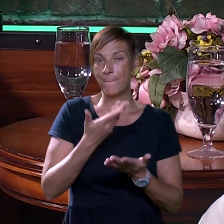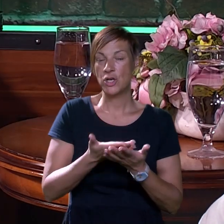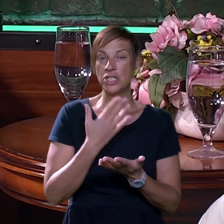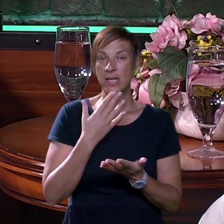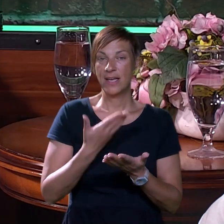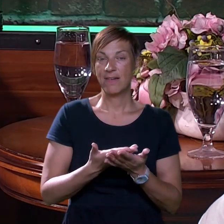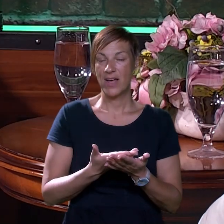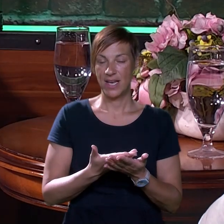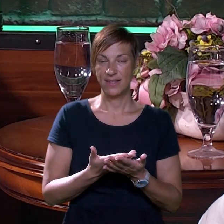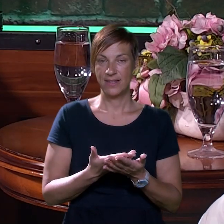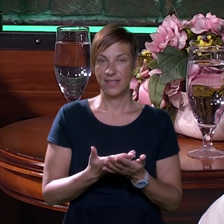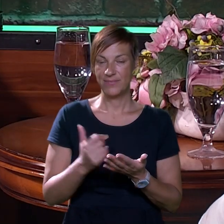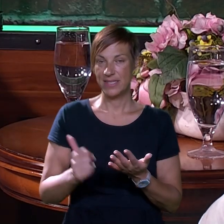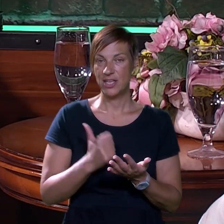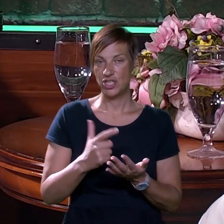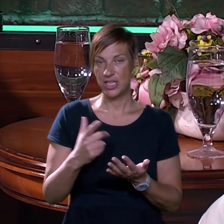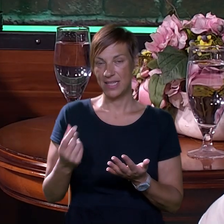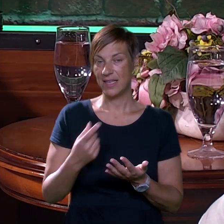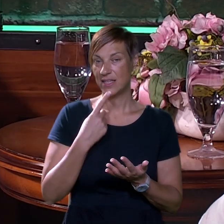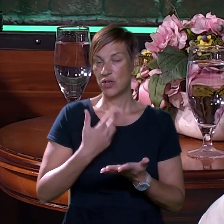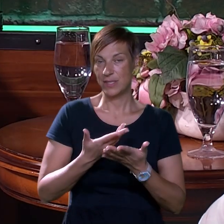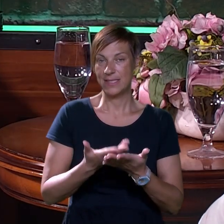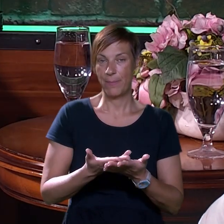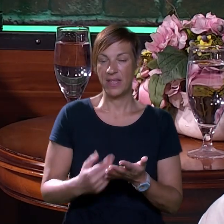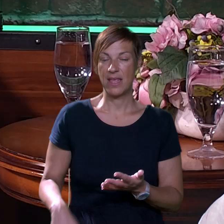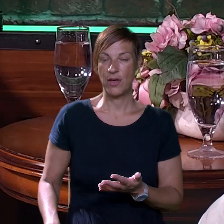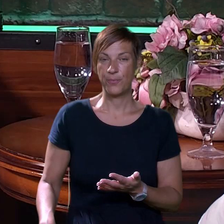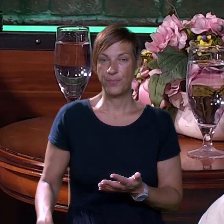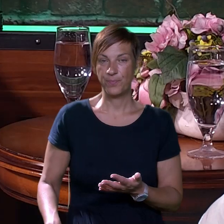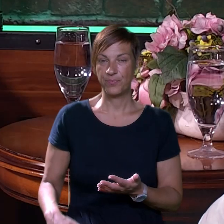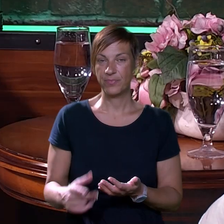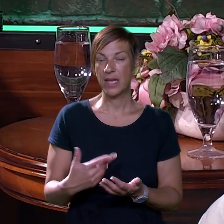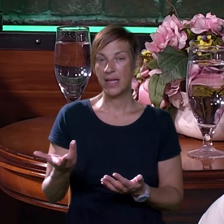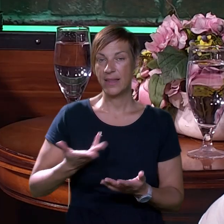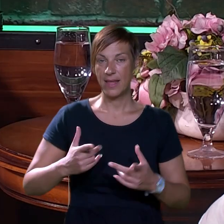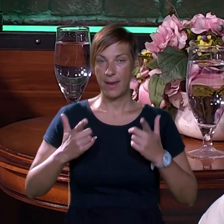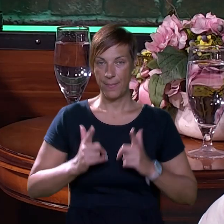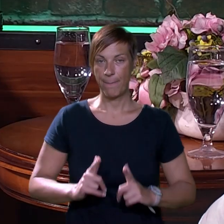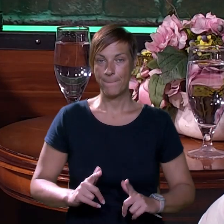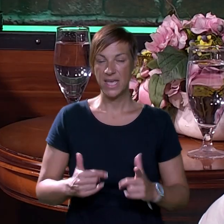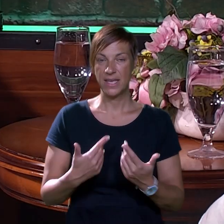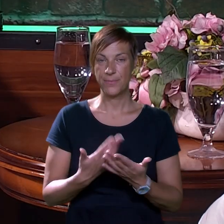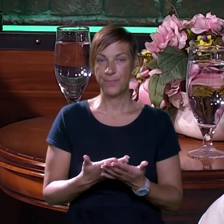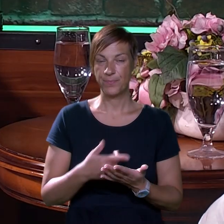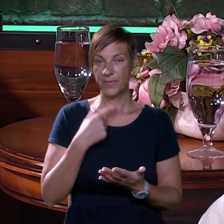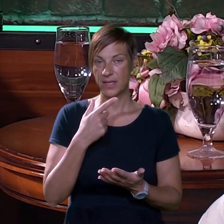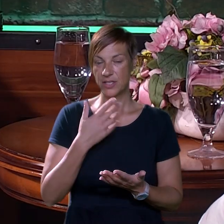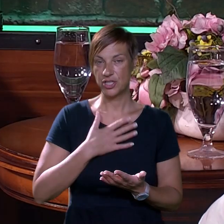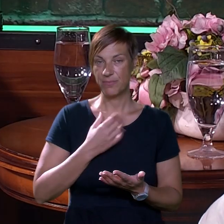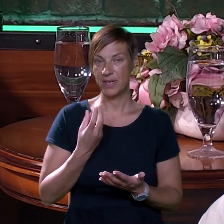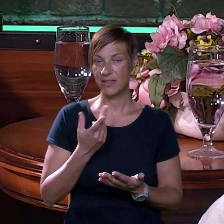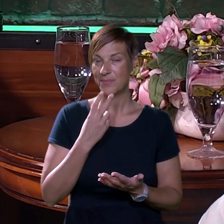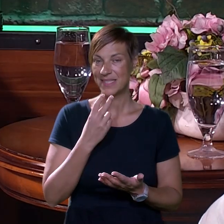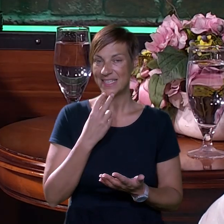Bože, hvala ti za ovaj još jedan dan koji si mi dao. Daj mi mir. Ja kažem